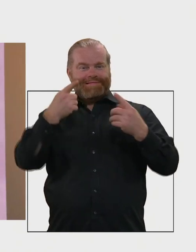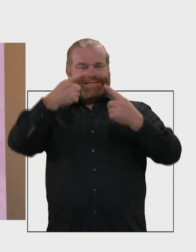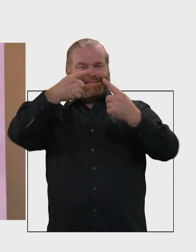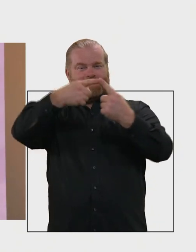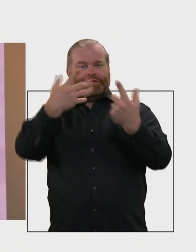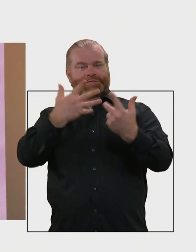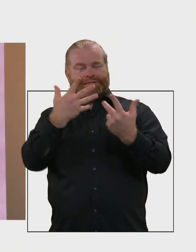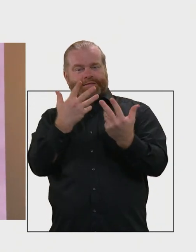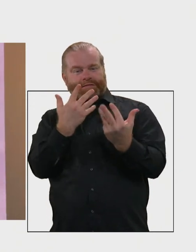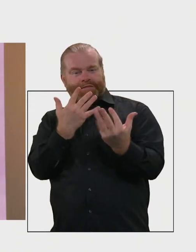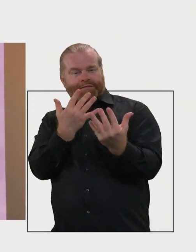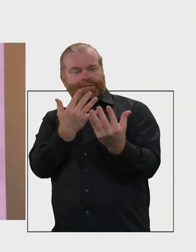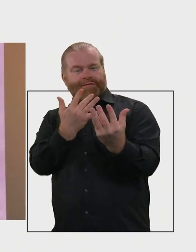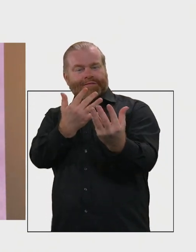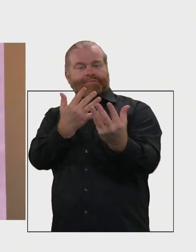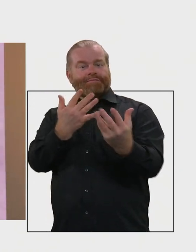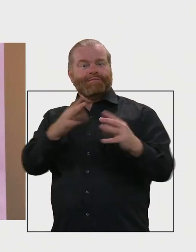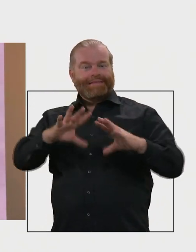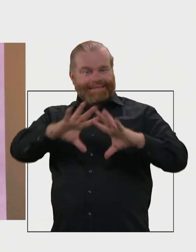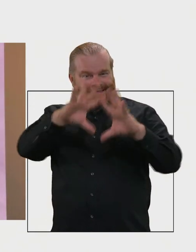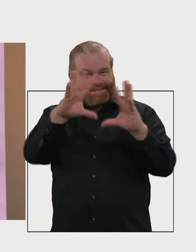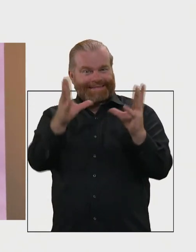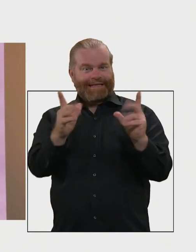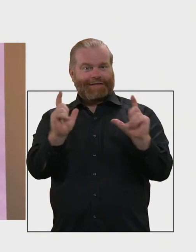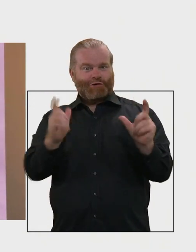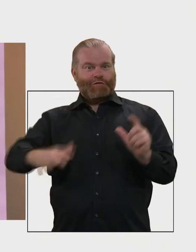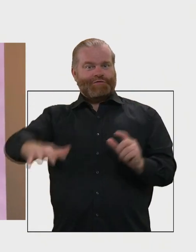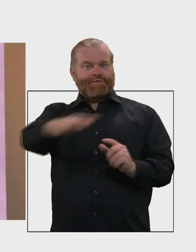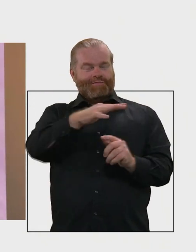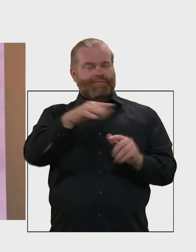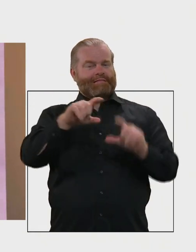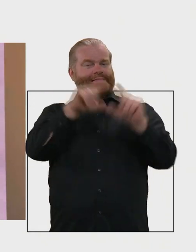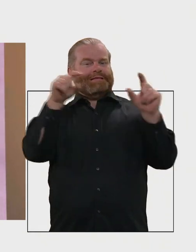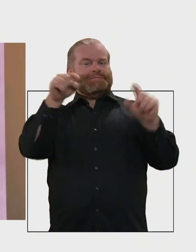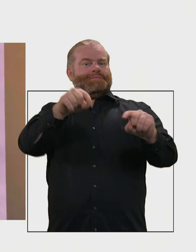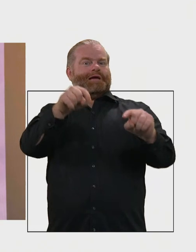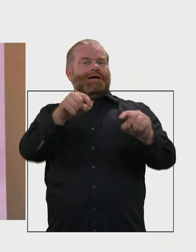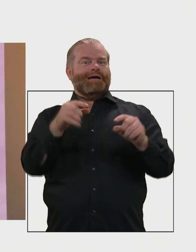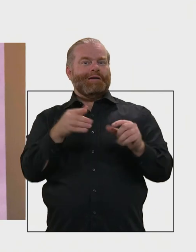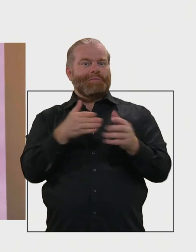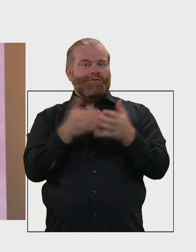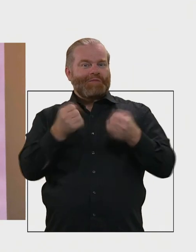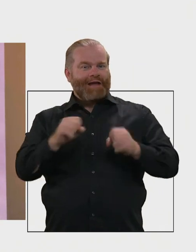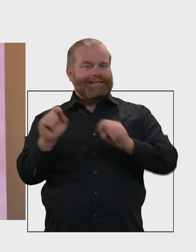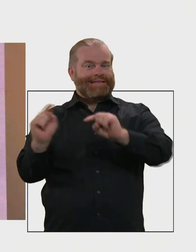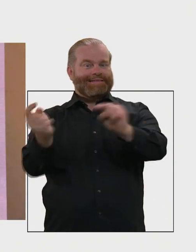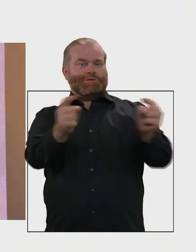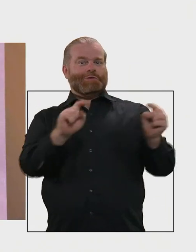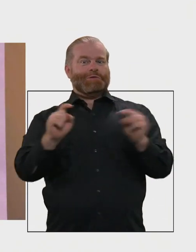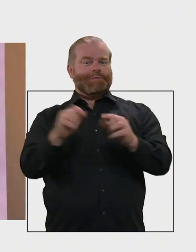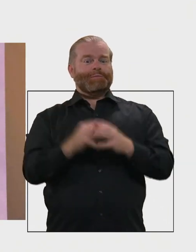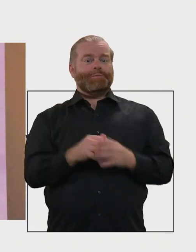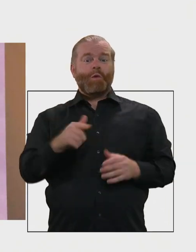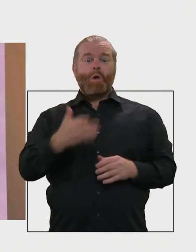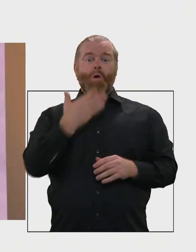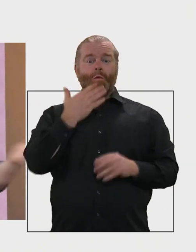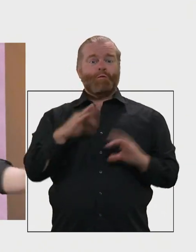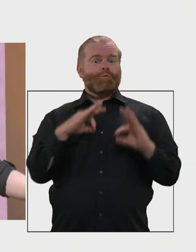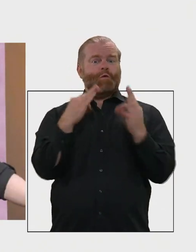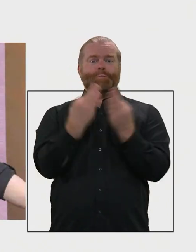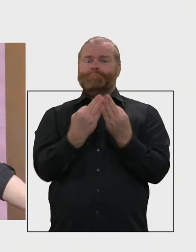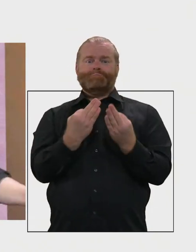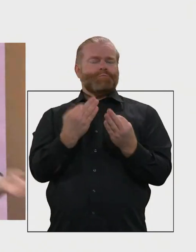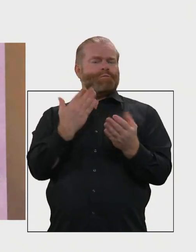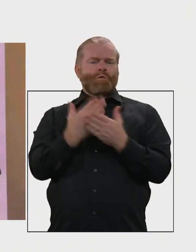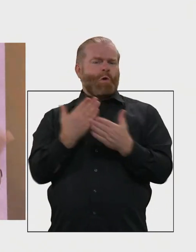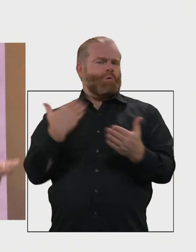ist ja schon immer auch umstritten gewesen. Und das ist gut, dass man über Themen wie zum Beispiel Abriss, das ist ja